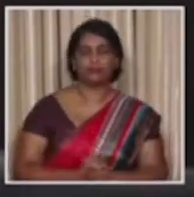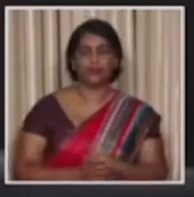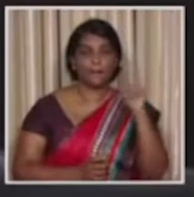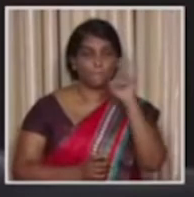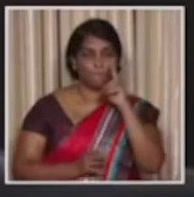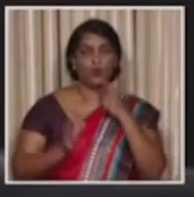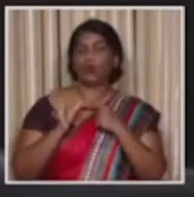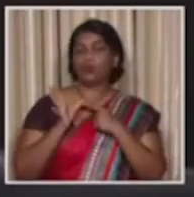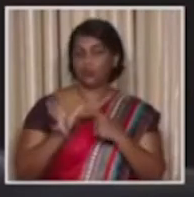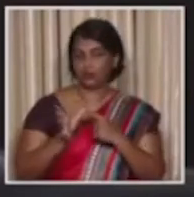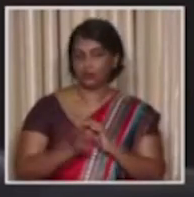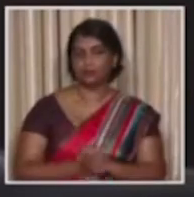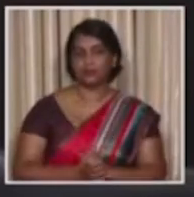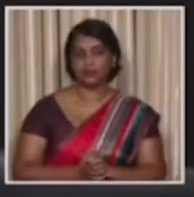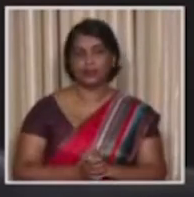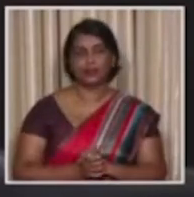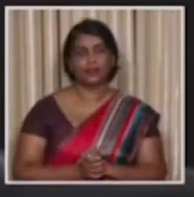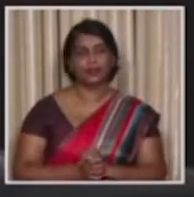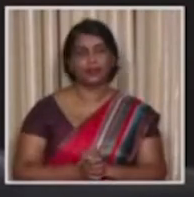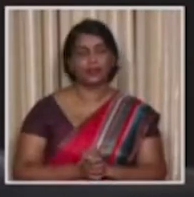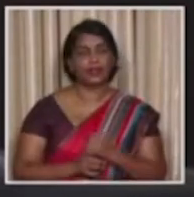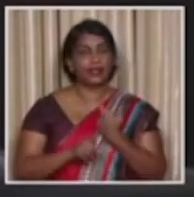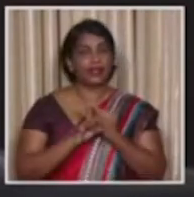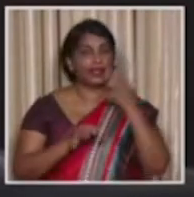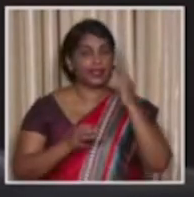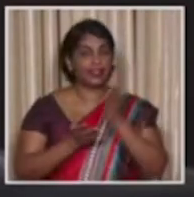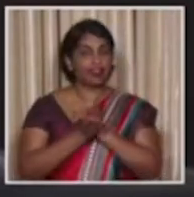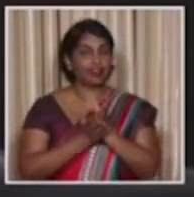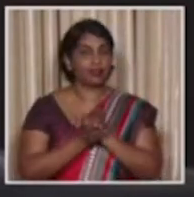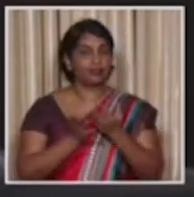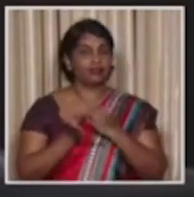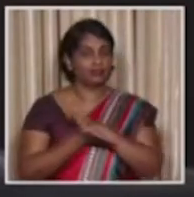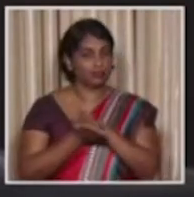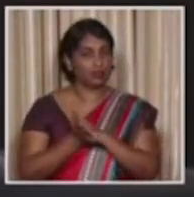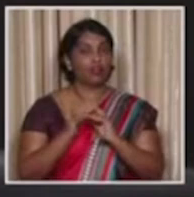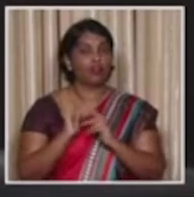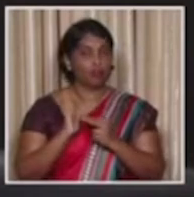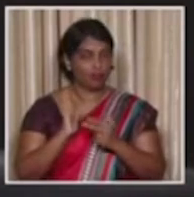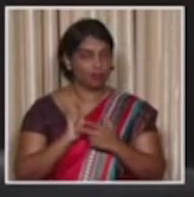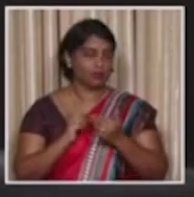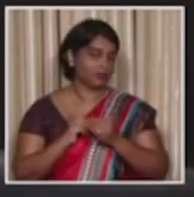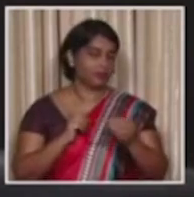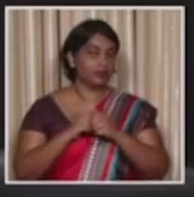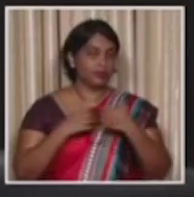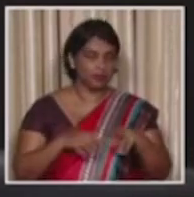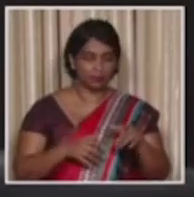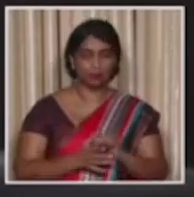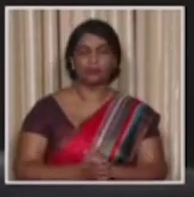පළවෙනි කොටසට උත්තරේ කැලණි දුම්රිය මාර්ගය නවීකරණ ව්‍යාපෘතිය යටතේ මේ දක්වා සිදු කර තිබෙන